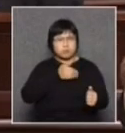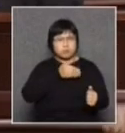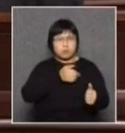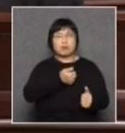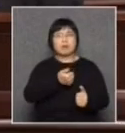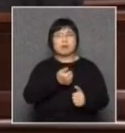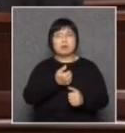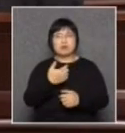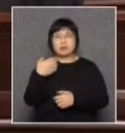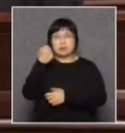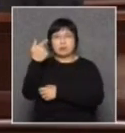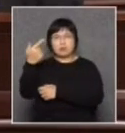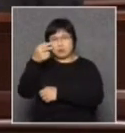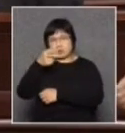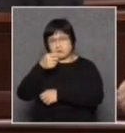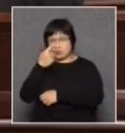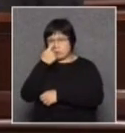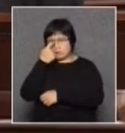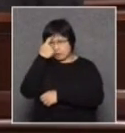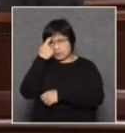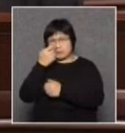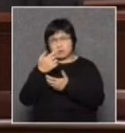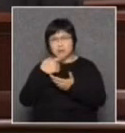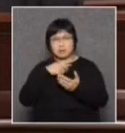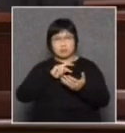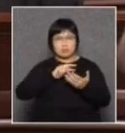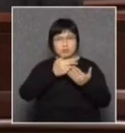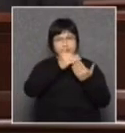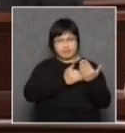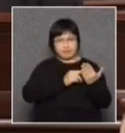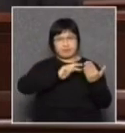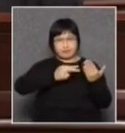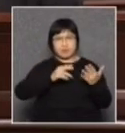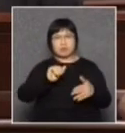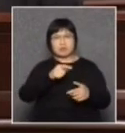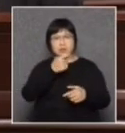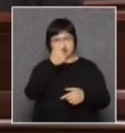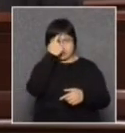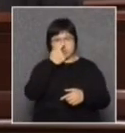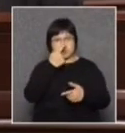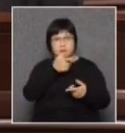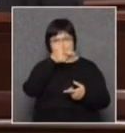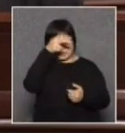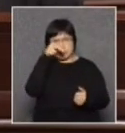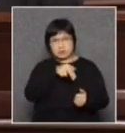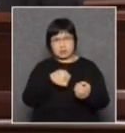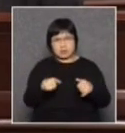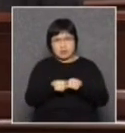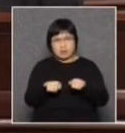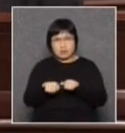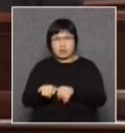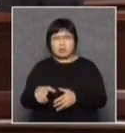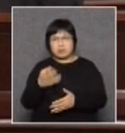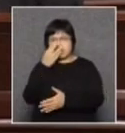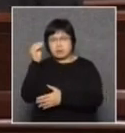大啲一個叫梁振英，可以調動議程嗰個叫梁振英，他就去搞政治鬥爭，就犧牲民